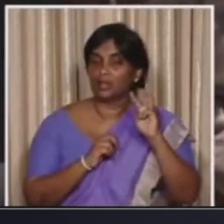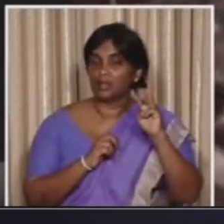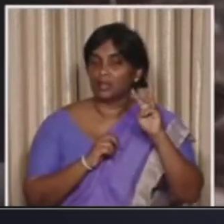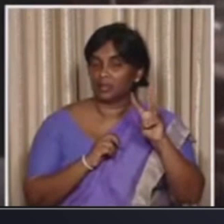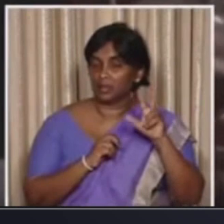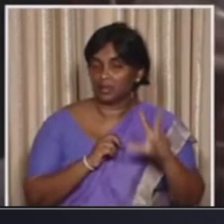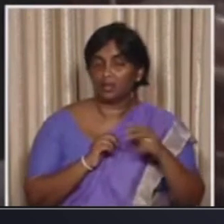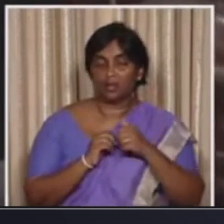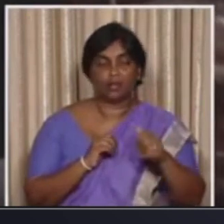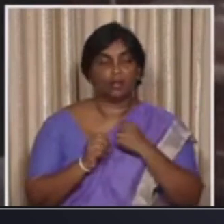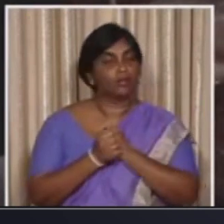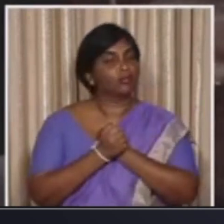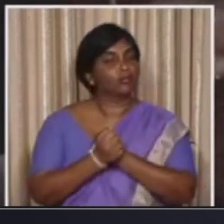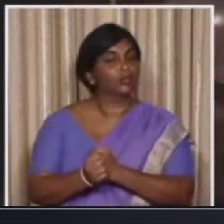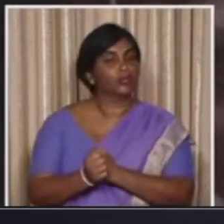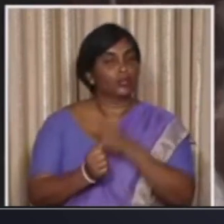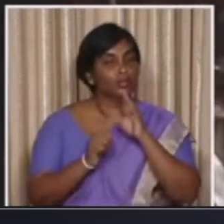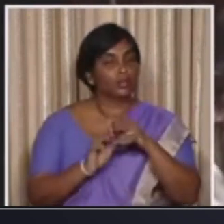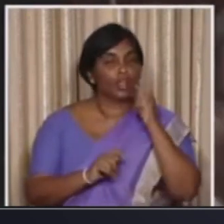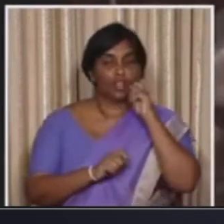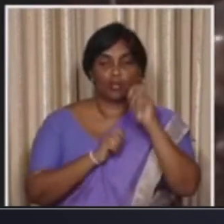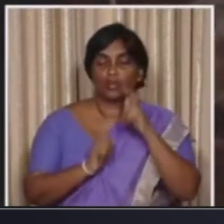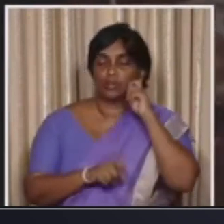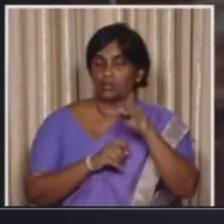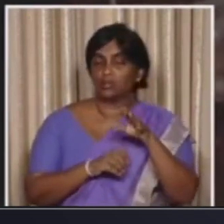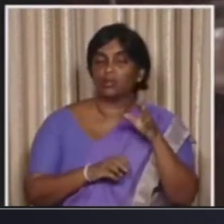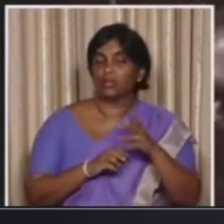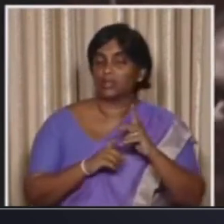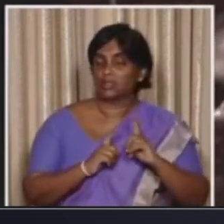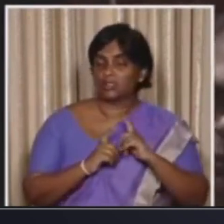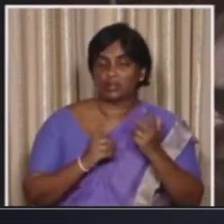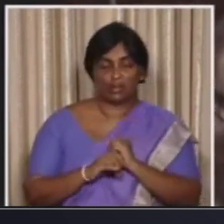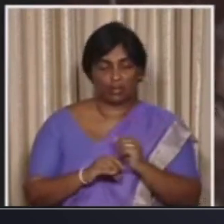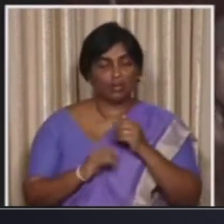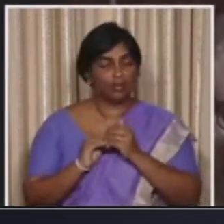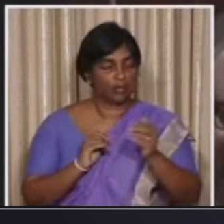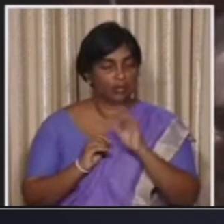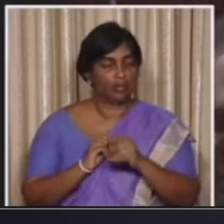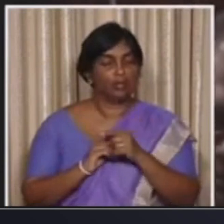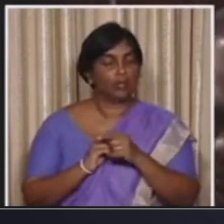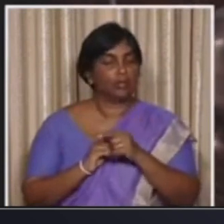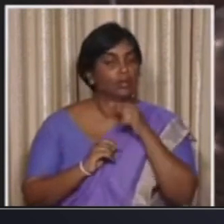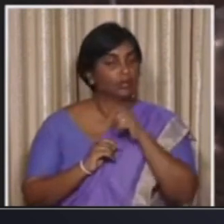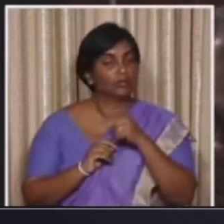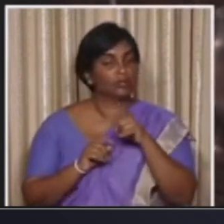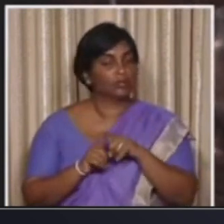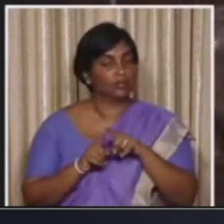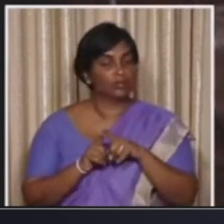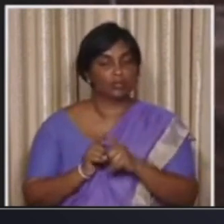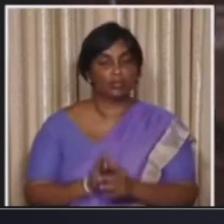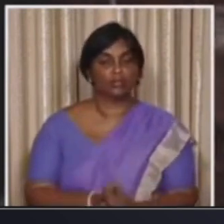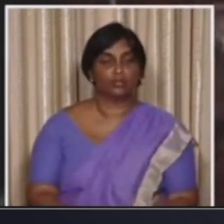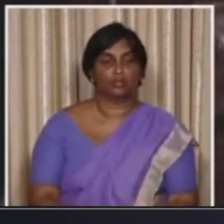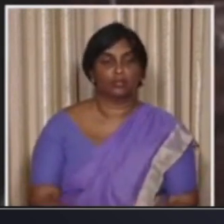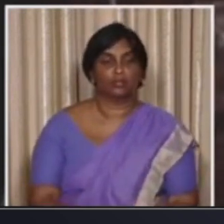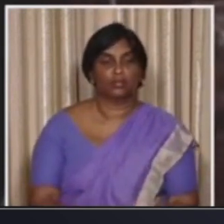වෙනකන් විලංගු දාපු රටක් මිනිස්සු ජනයා ජීවත් නොවන රටක් බවට මේක පත් වෙනවා ඒ නිසා